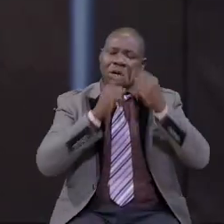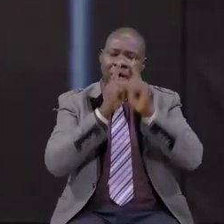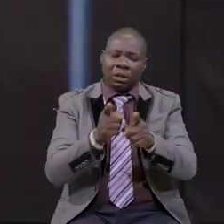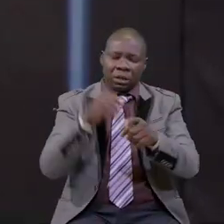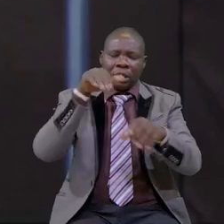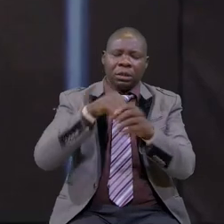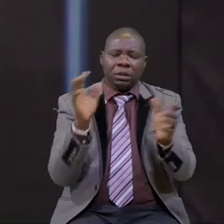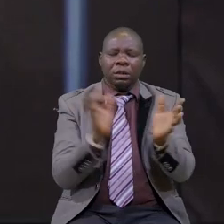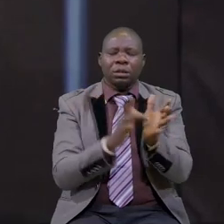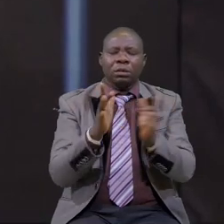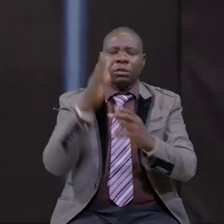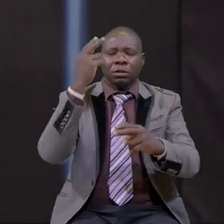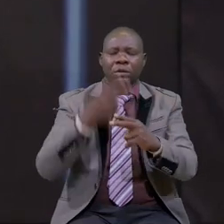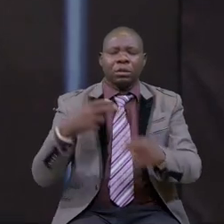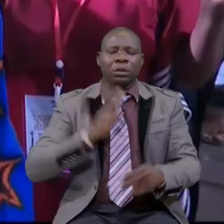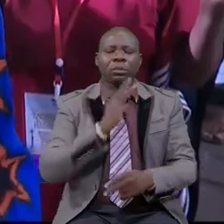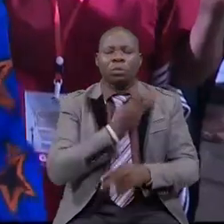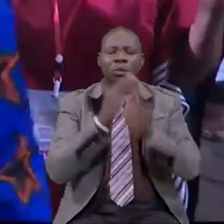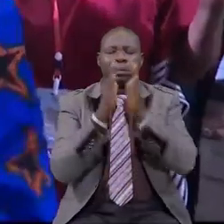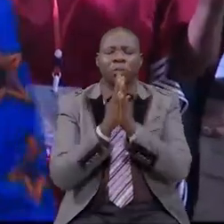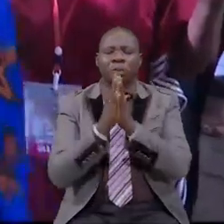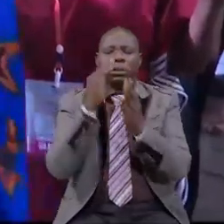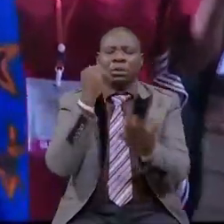de Jésus, nous prions.